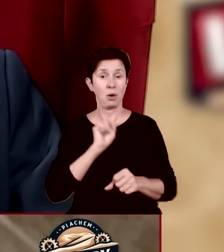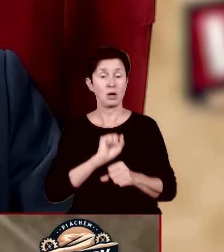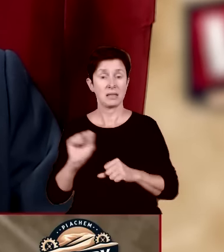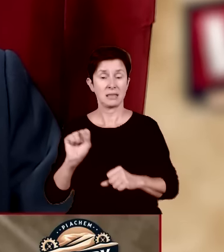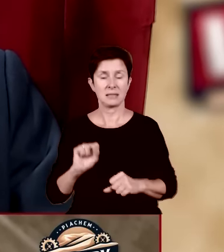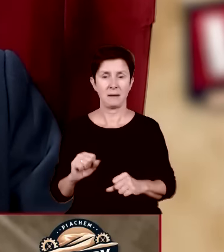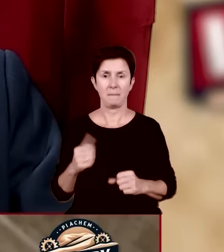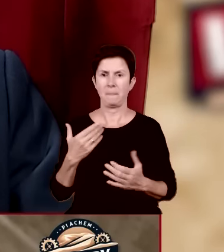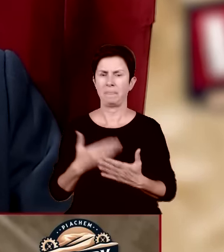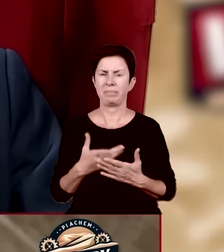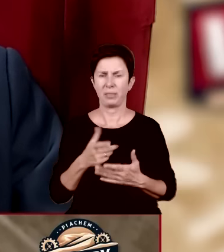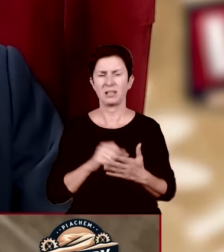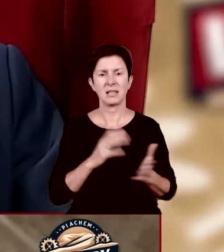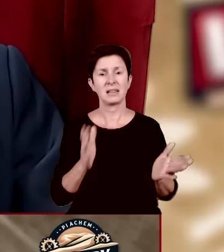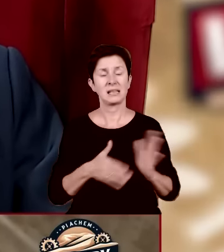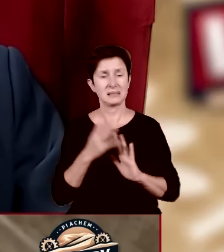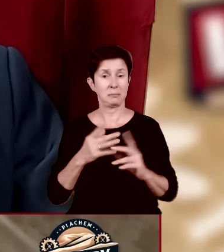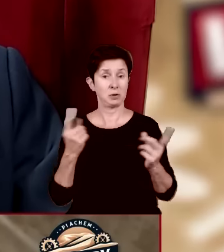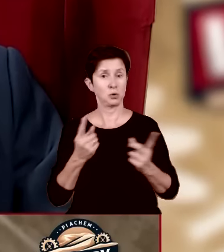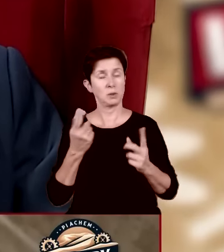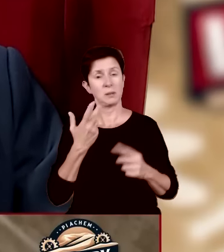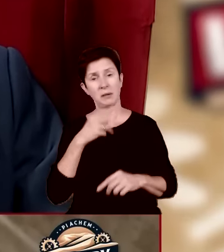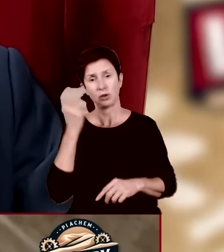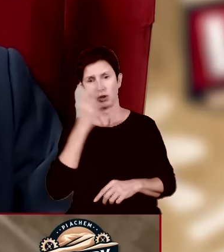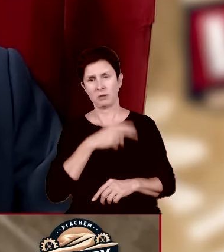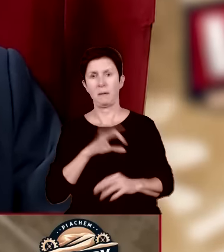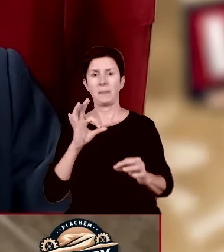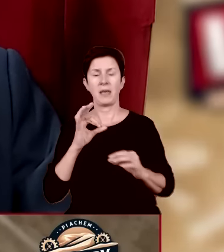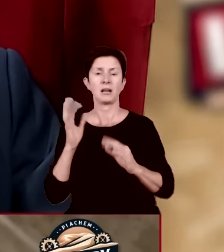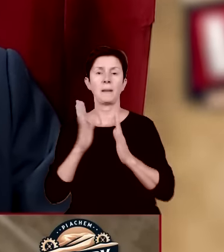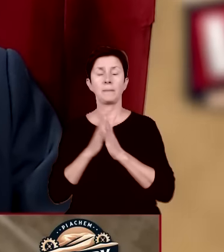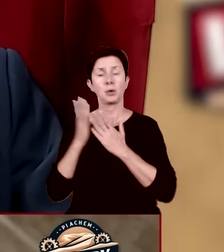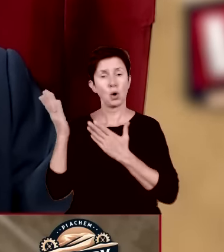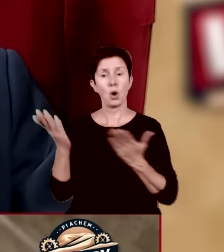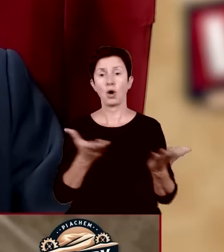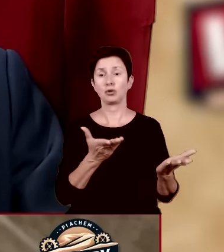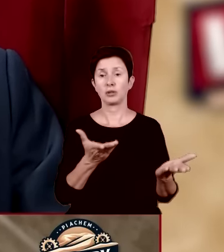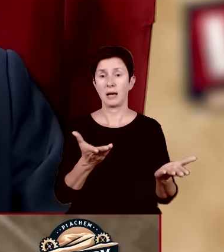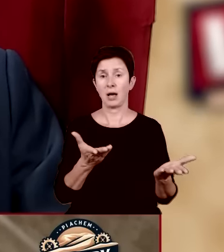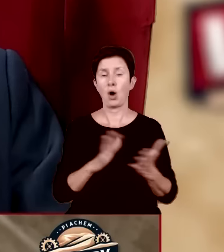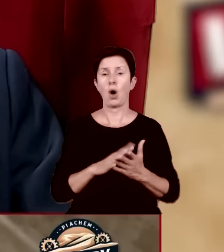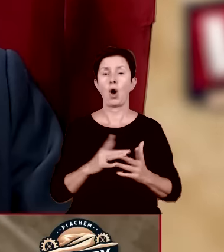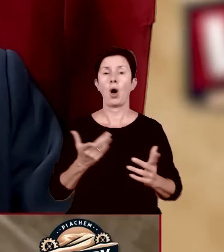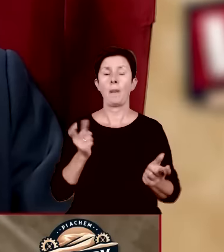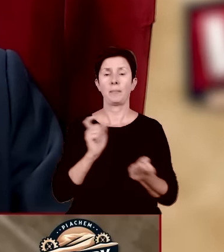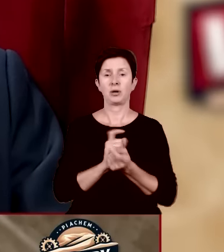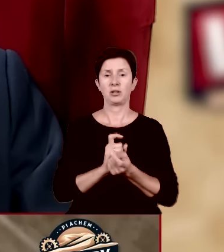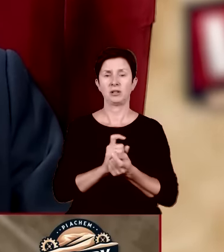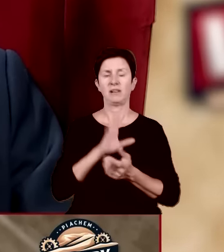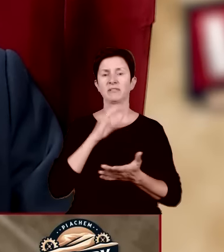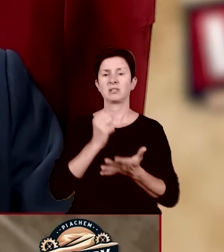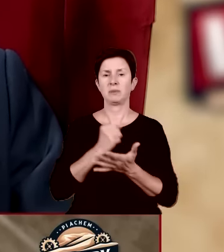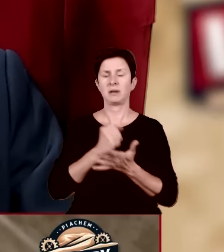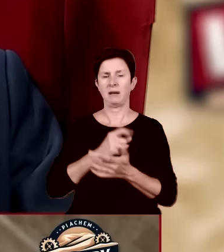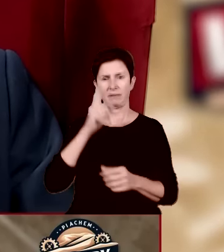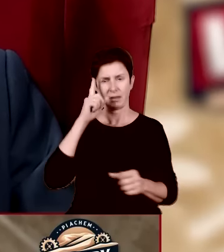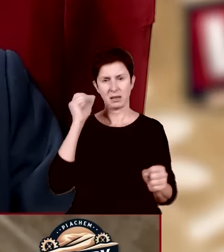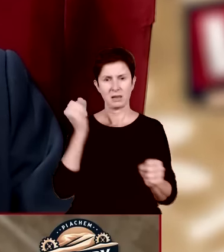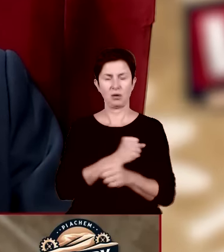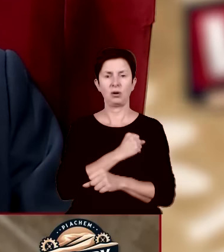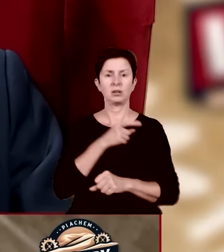jeszcze kolejne ciekawe zderzenie. No to teraz materiał o protestach w sprawie tego idiotycznego